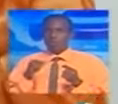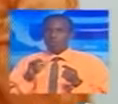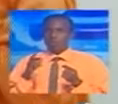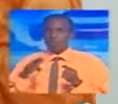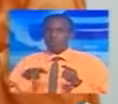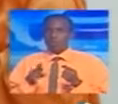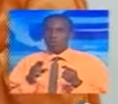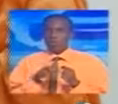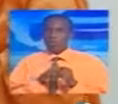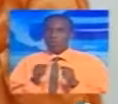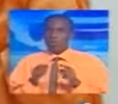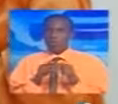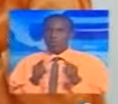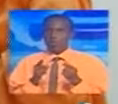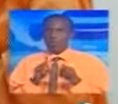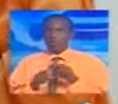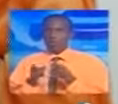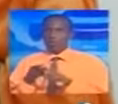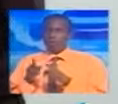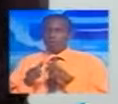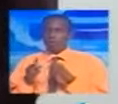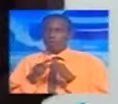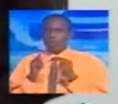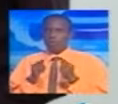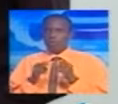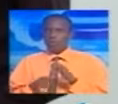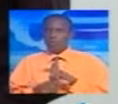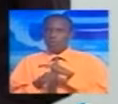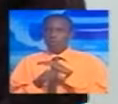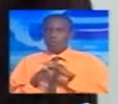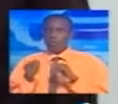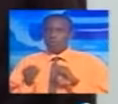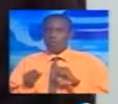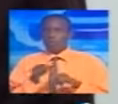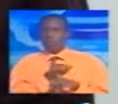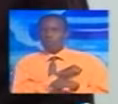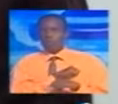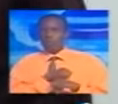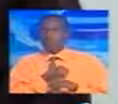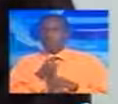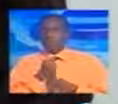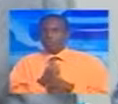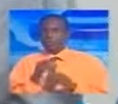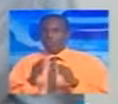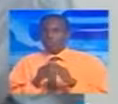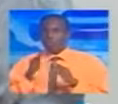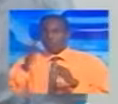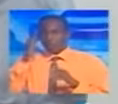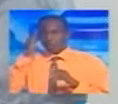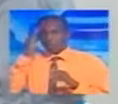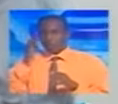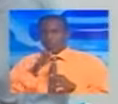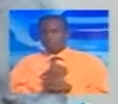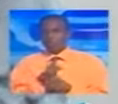Chelma Kedris, et les bénéficiaires des différents ministères tels que le ministère de la Justice, de la Santé, du Travail, de l'Éducation. Rappelons que